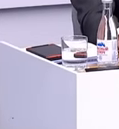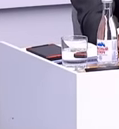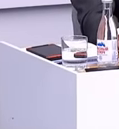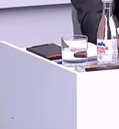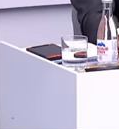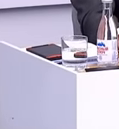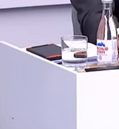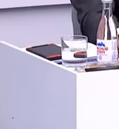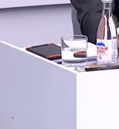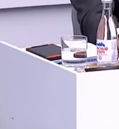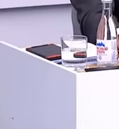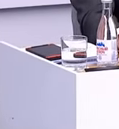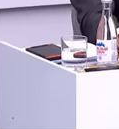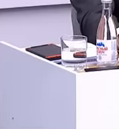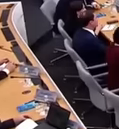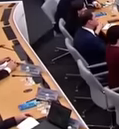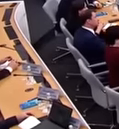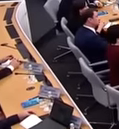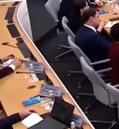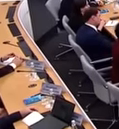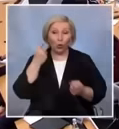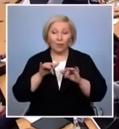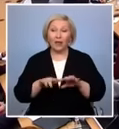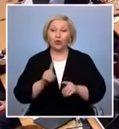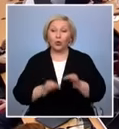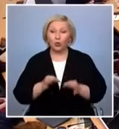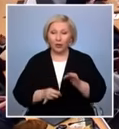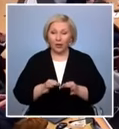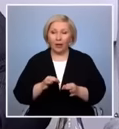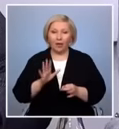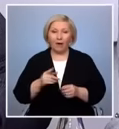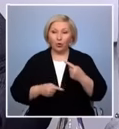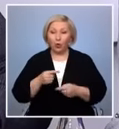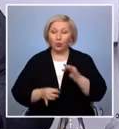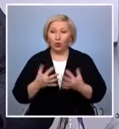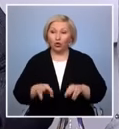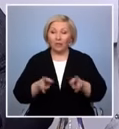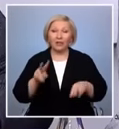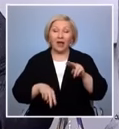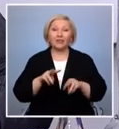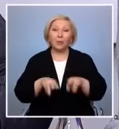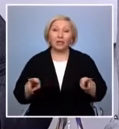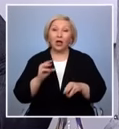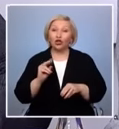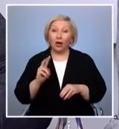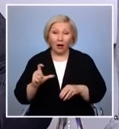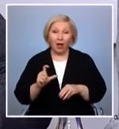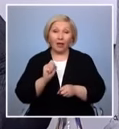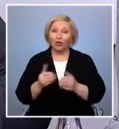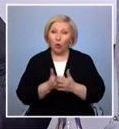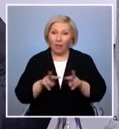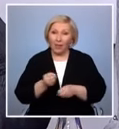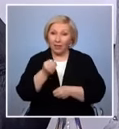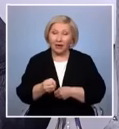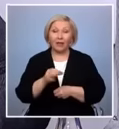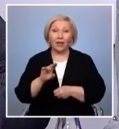земле. Человек, который не уверен, не то чтобы в каком-то там 2030 году, на который он бесконечно